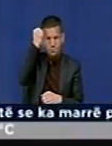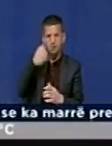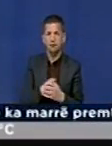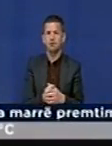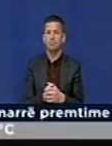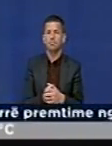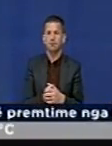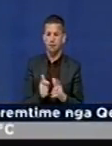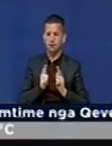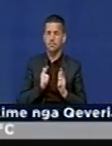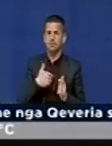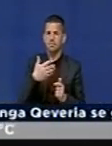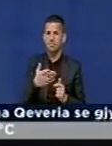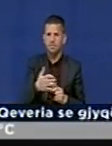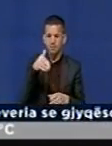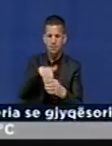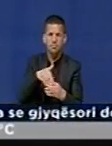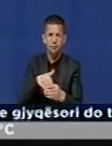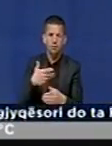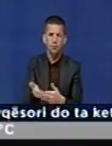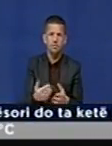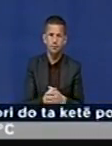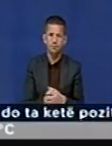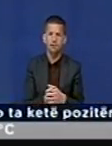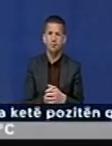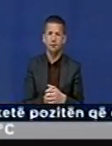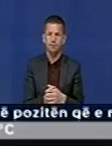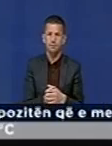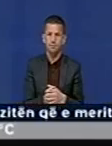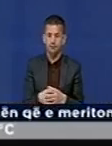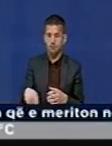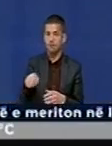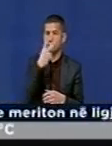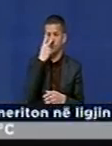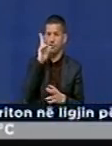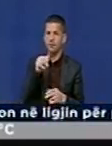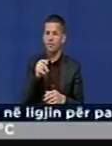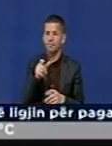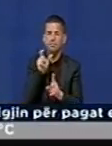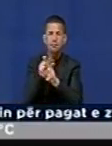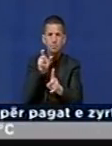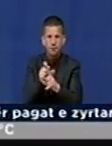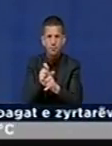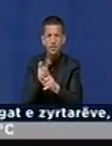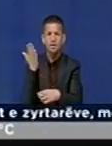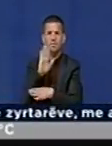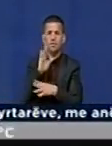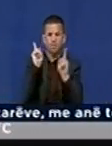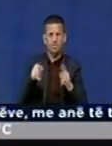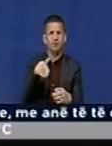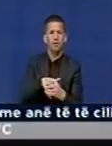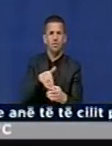të cilat pritën të votohen në vijim. Dhe pastaj ju i keni bindur ose shantazhuar ose kërcënuar deputetët tuaj që ta votojnë